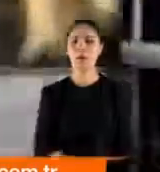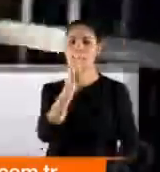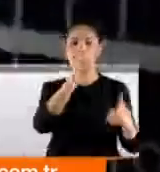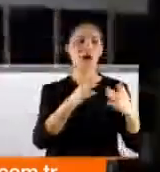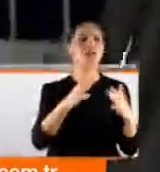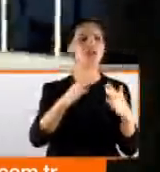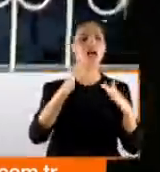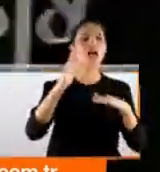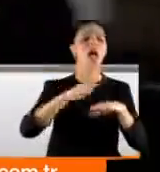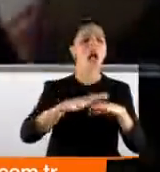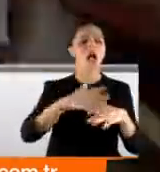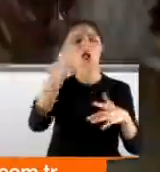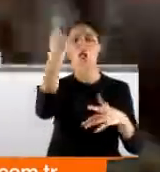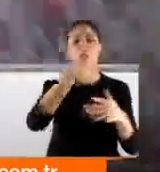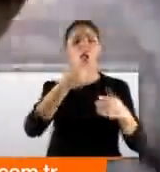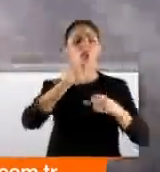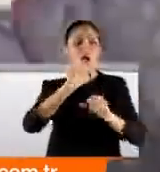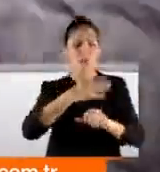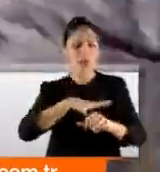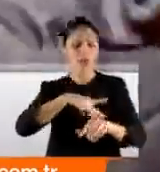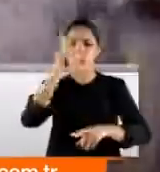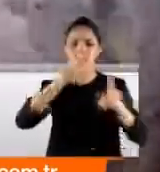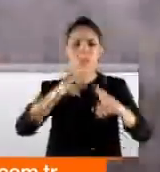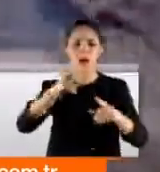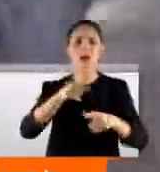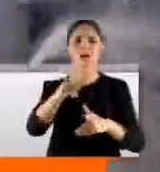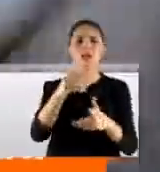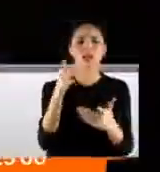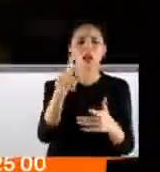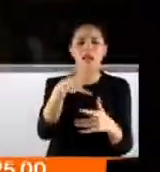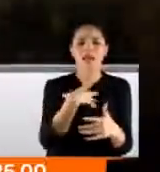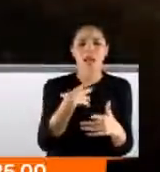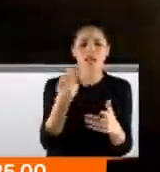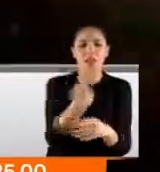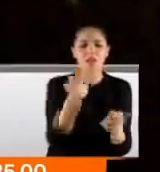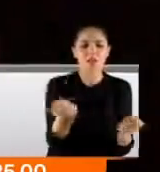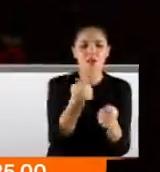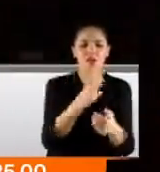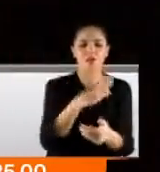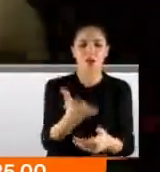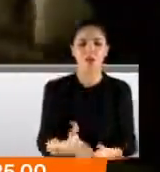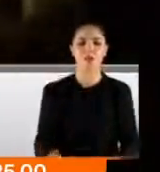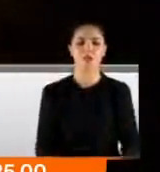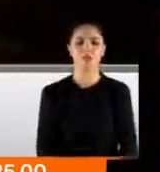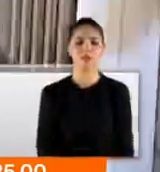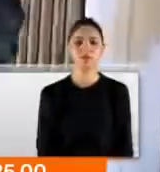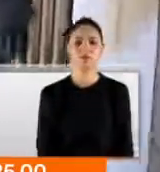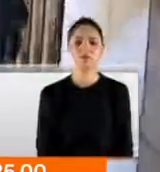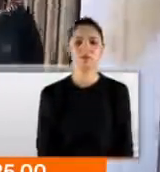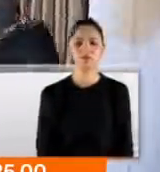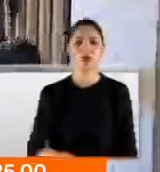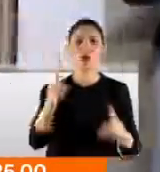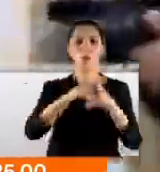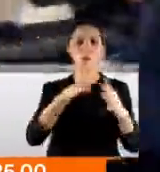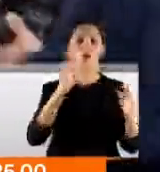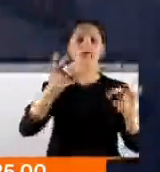eliyle, kimi montuyla yüzünü kapadı, kimi ise bunu yaparken şekilden şekle girdi. Öykü Hanım, sırt üstü yapmış. Polis